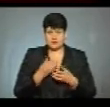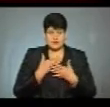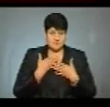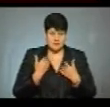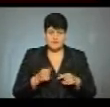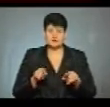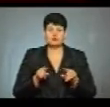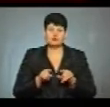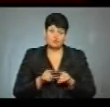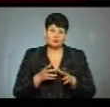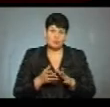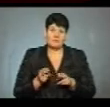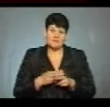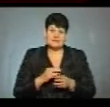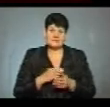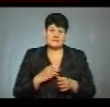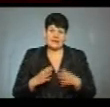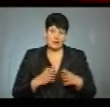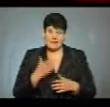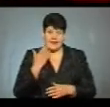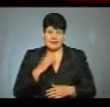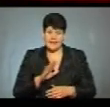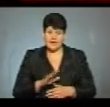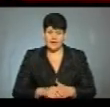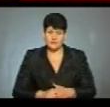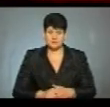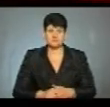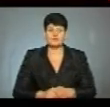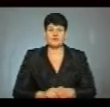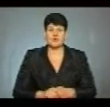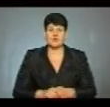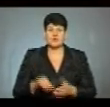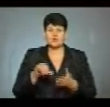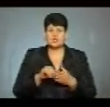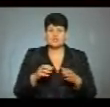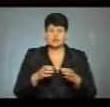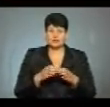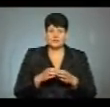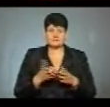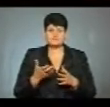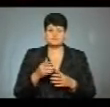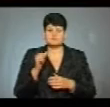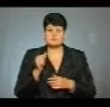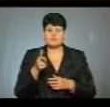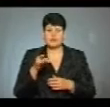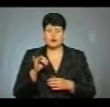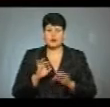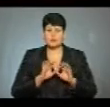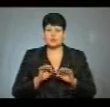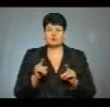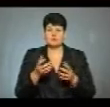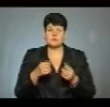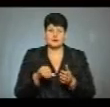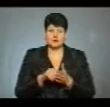тому без тренування це не так легко. Учасник команди старшокласників Андрій Гелюх розповідає, чому бере